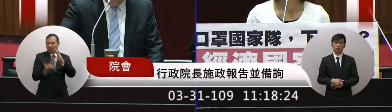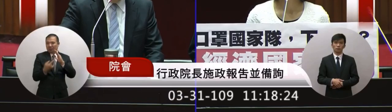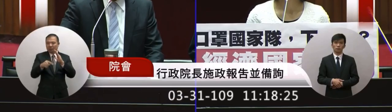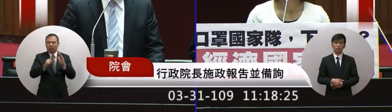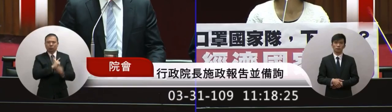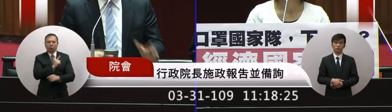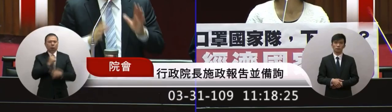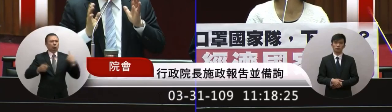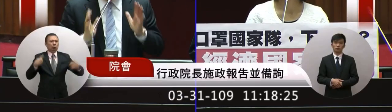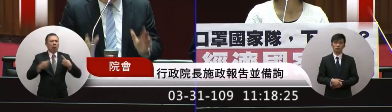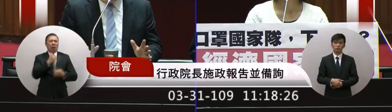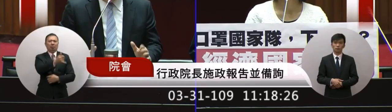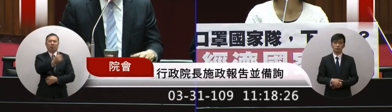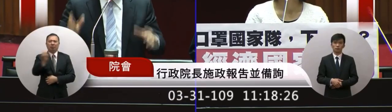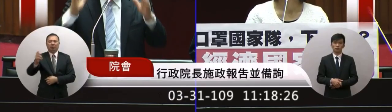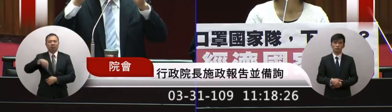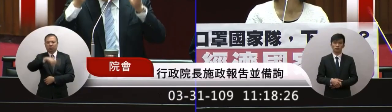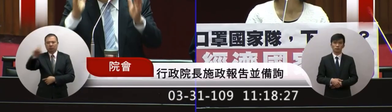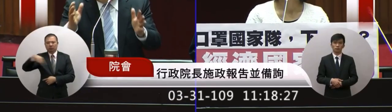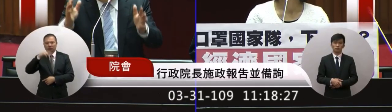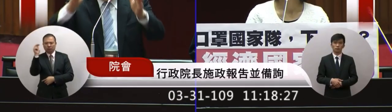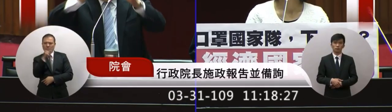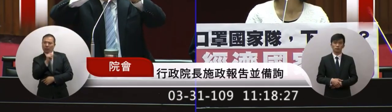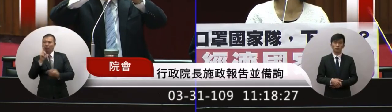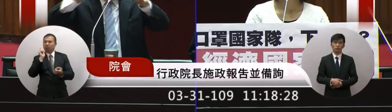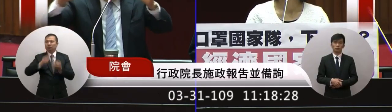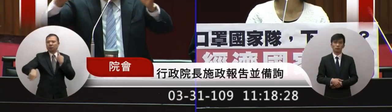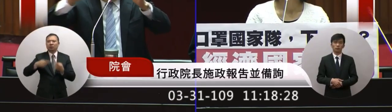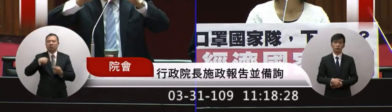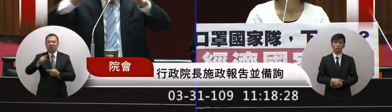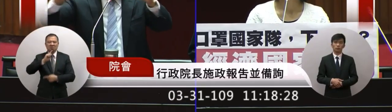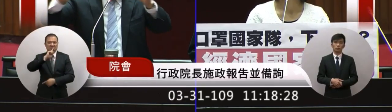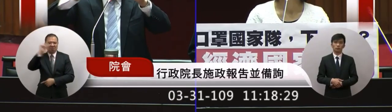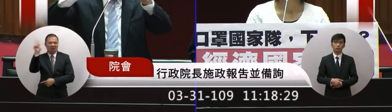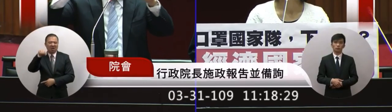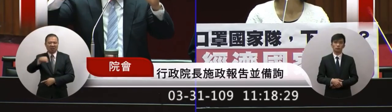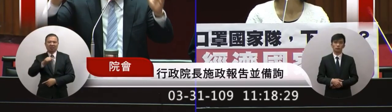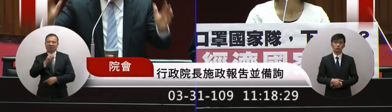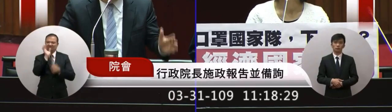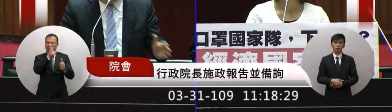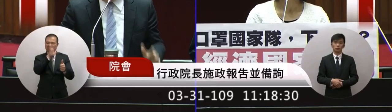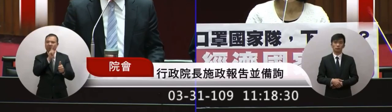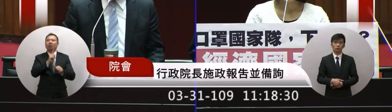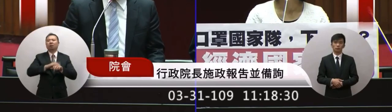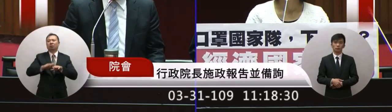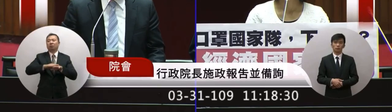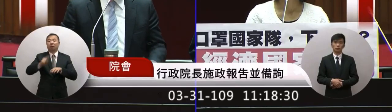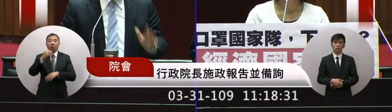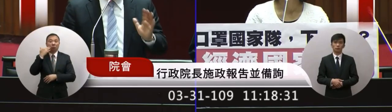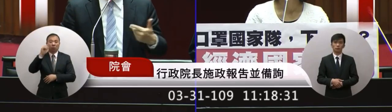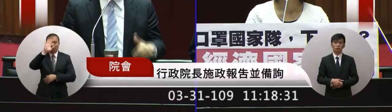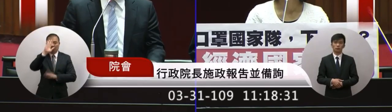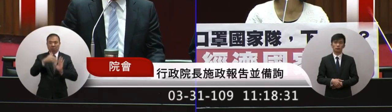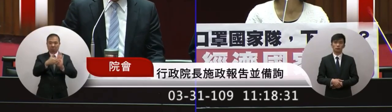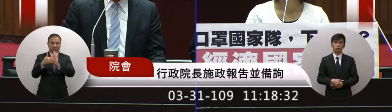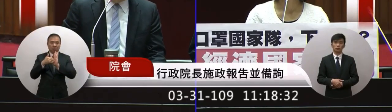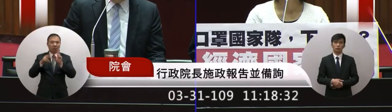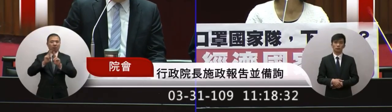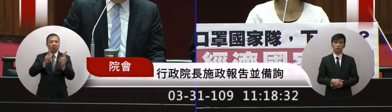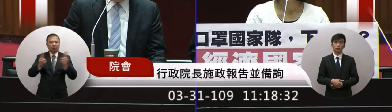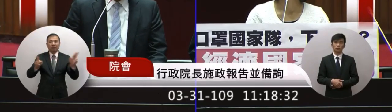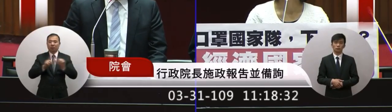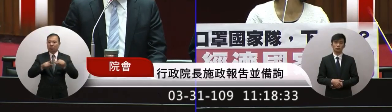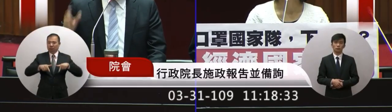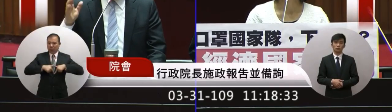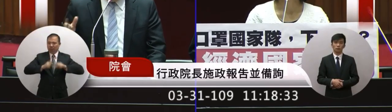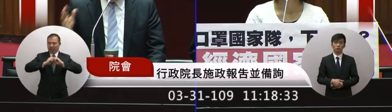评，都会骂，所以相信卫福部只要疫情中心只要做出规范，大家应该都会